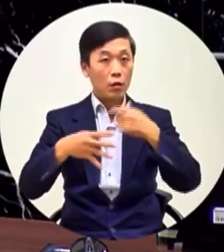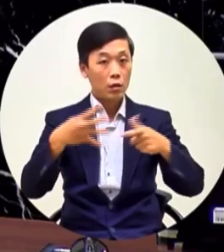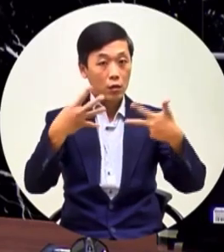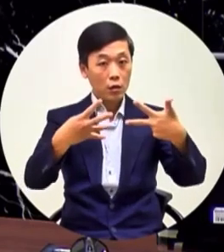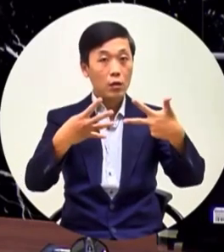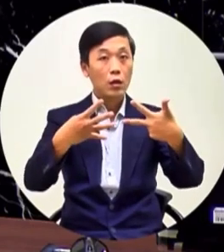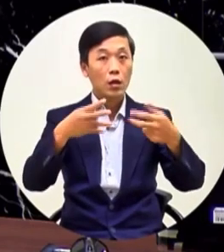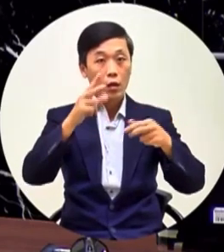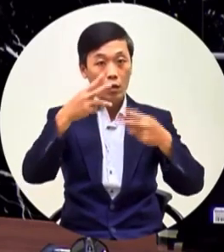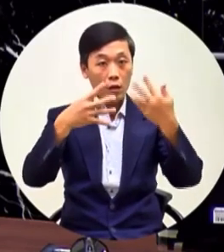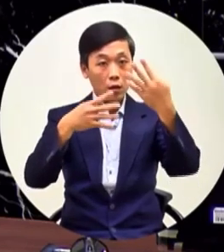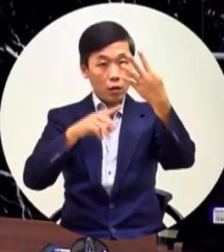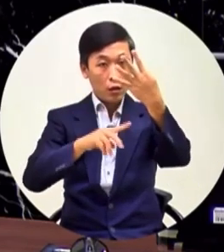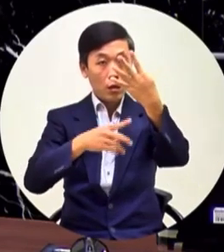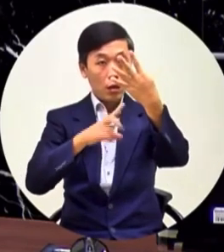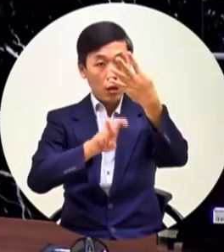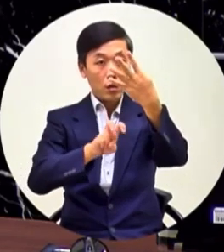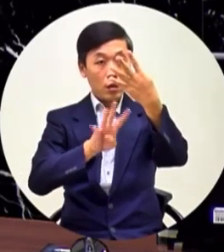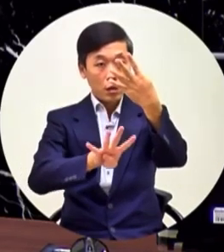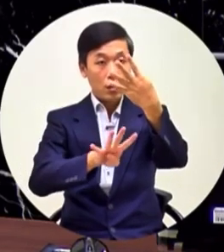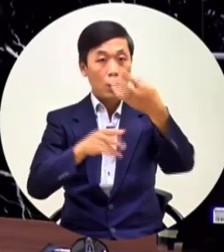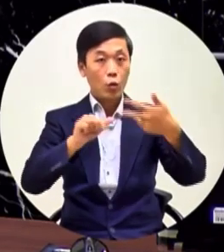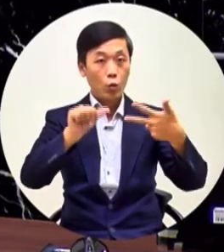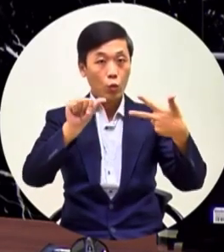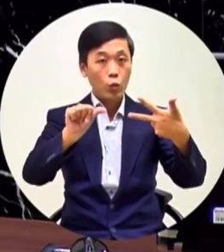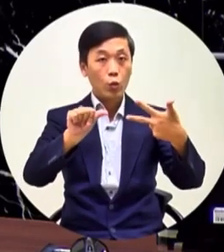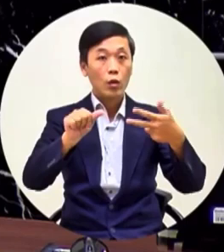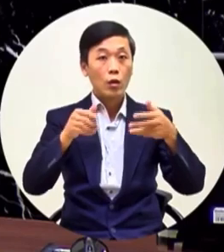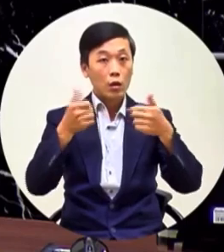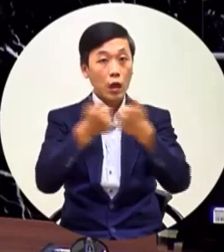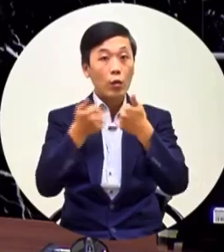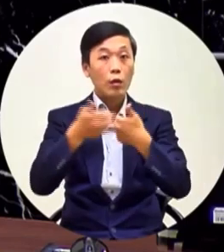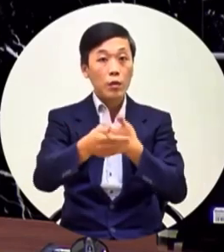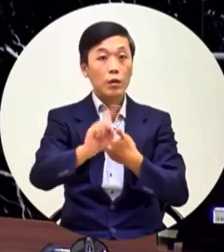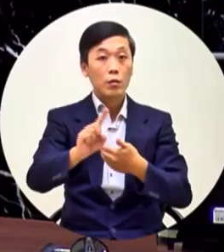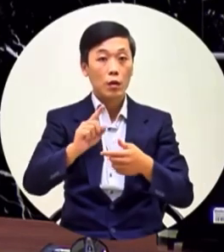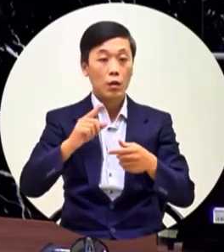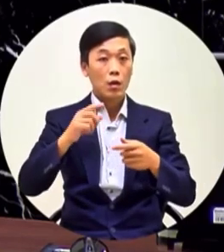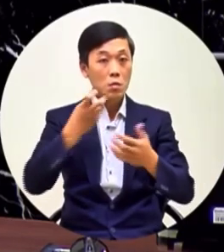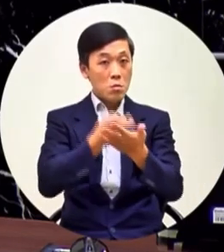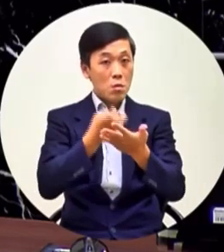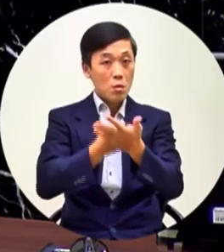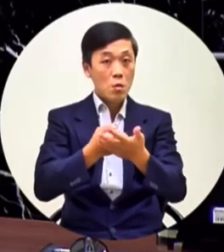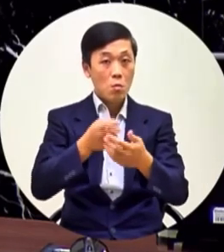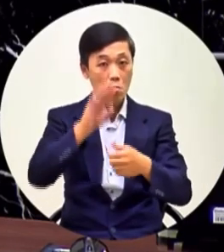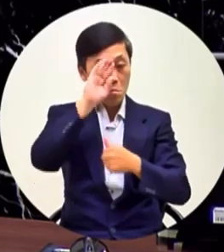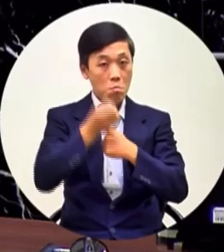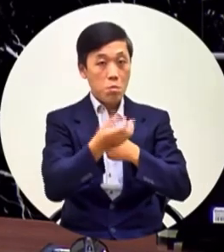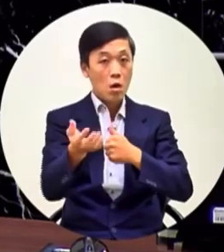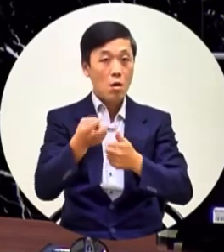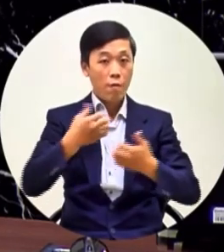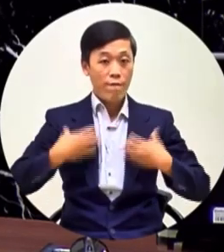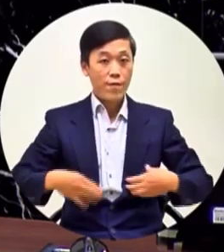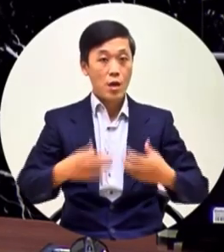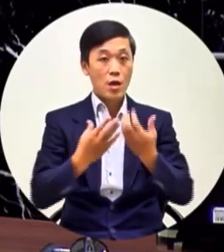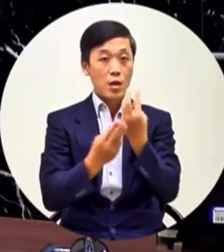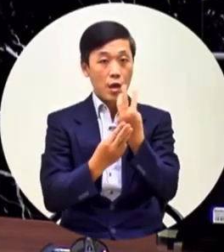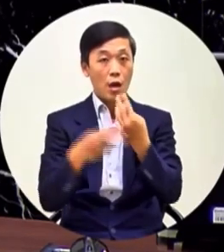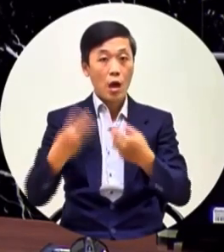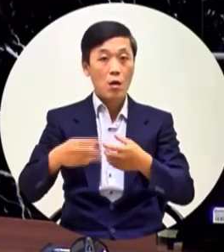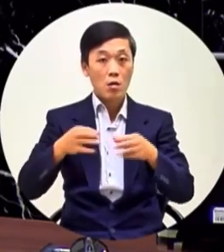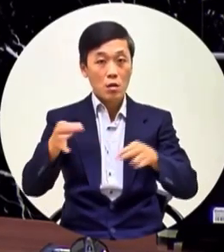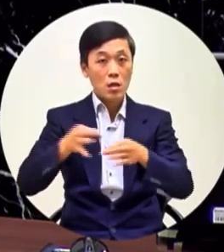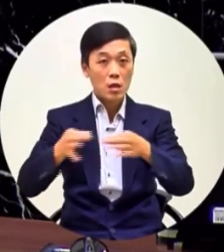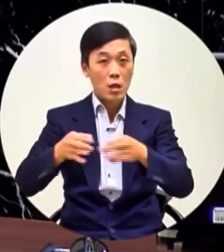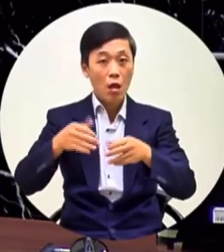4月24日星期五。议程均为严重特殊传染性肺炎防治情形及产业纾困振兴暨